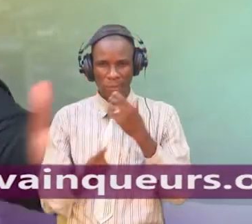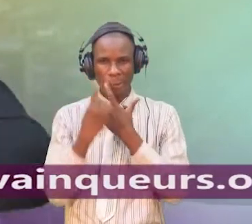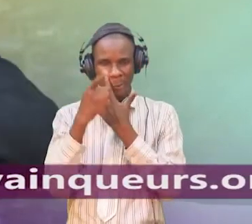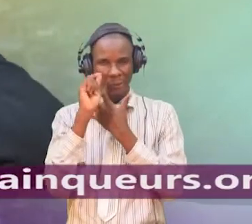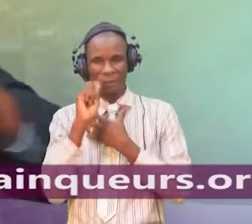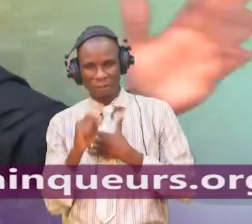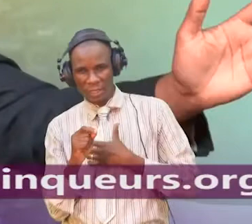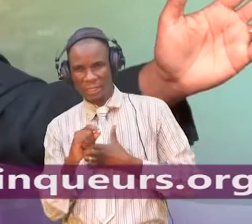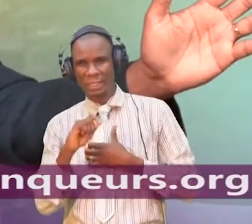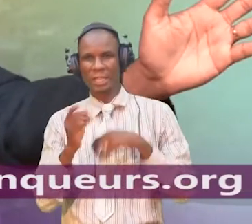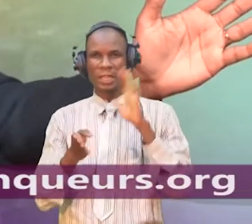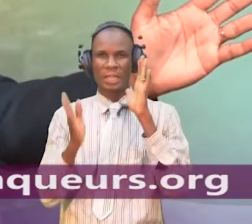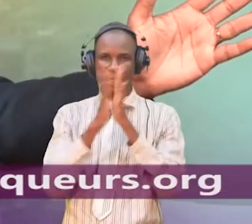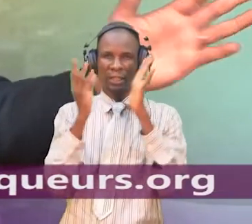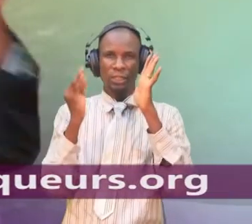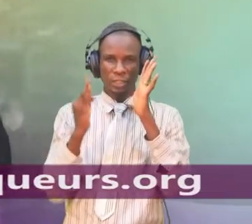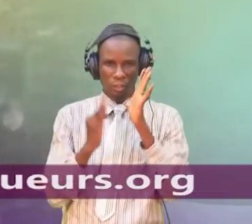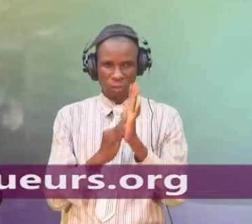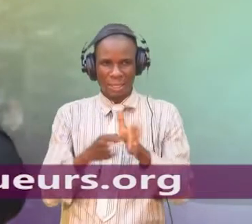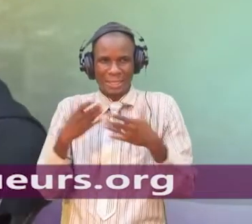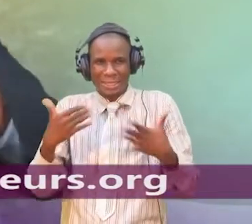te, likabo mosusu te,